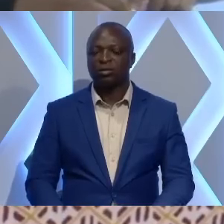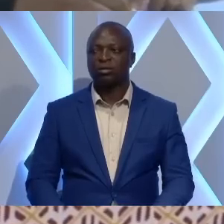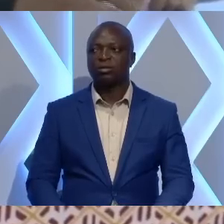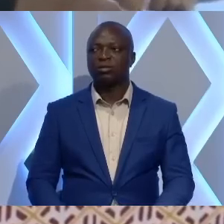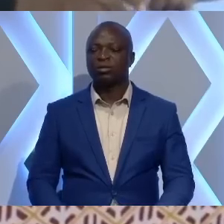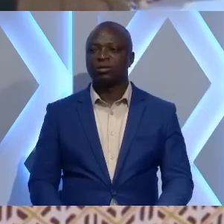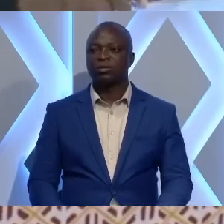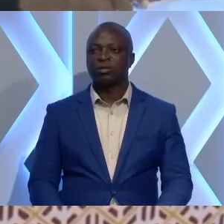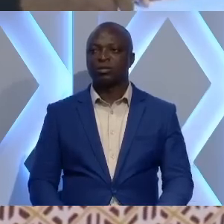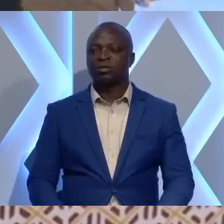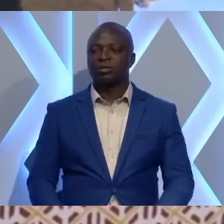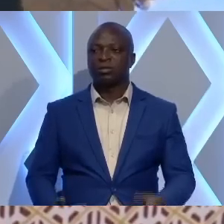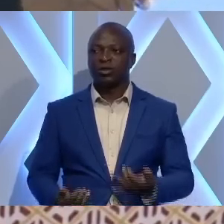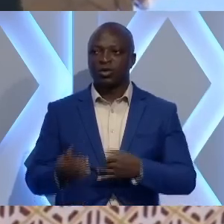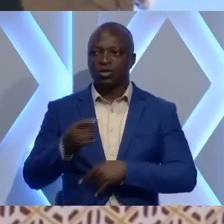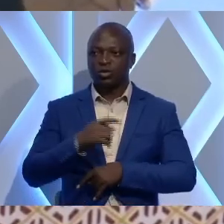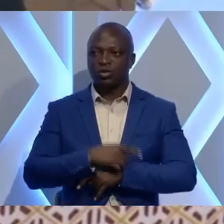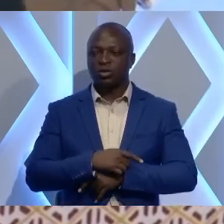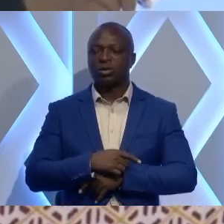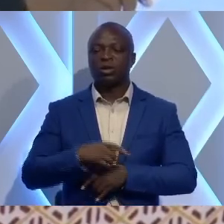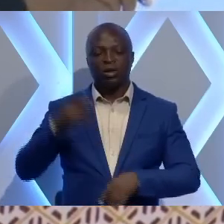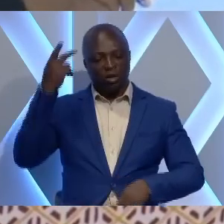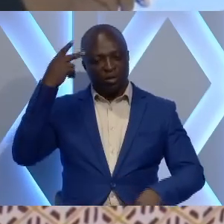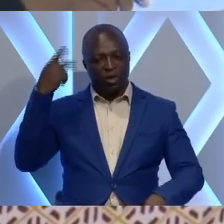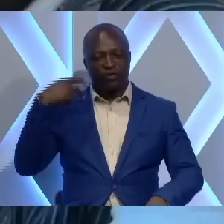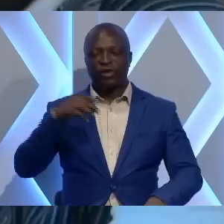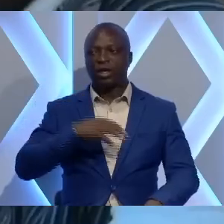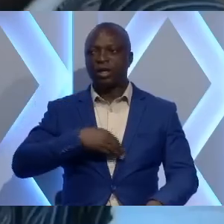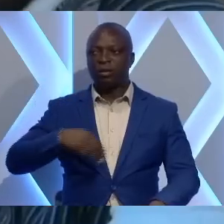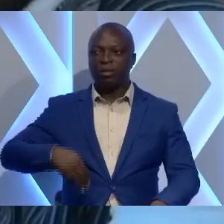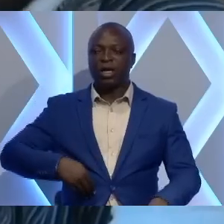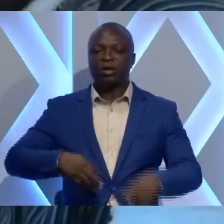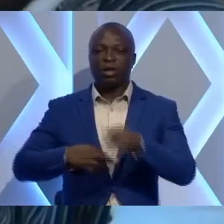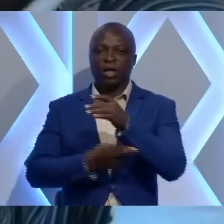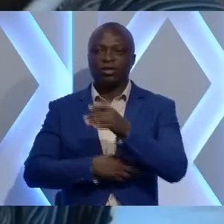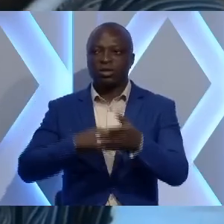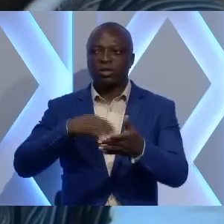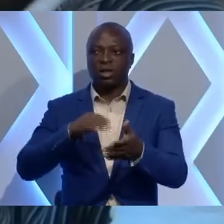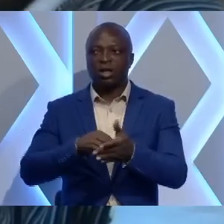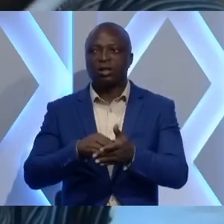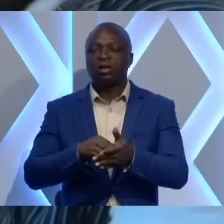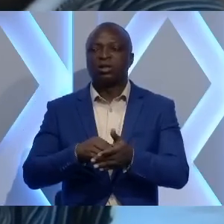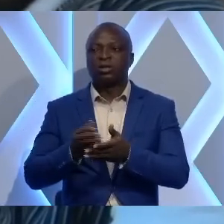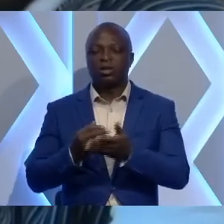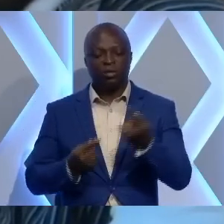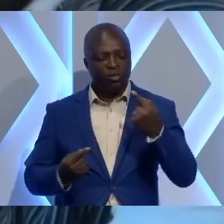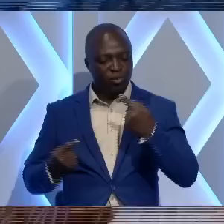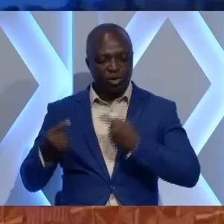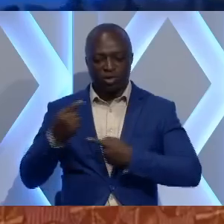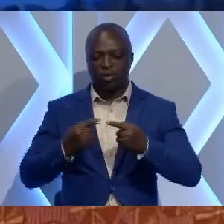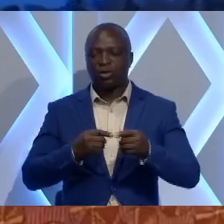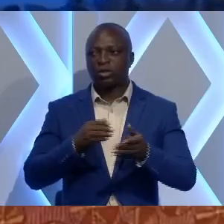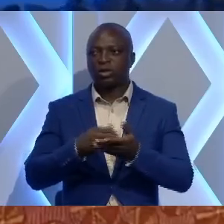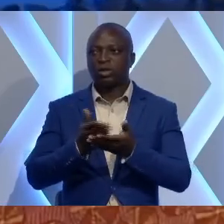Aujourd'hui, nos champs sont des préfet et maire de la région centrale mis à contribution dans la lutte contre l'utilisation des